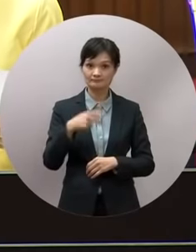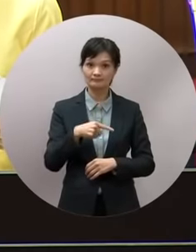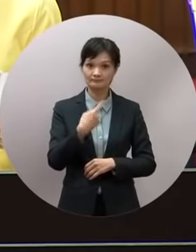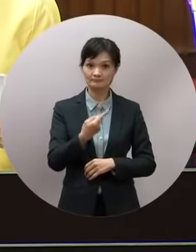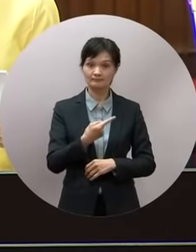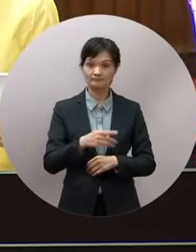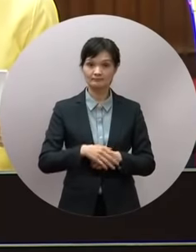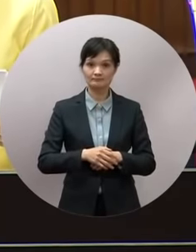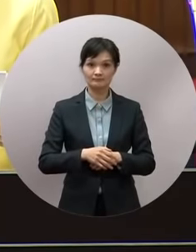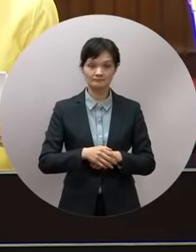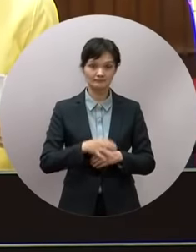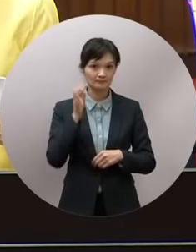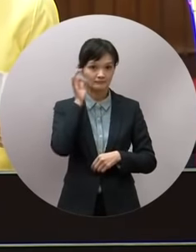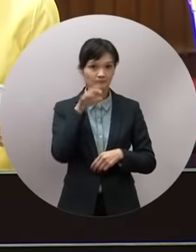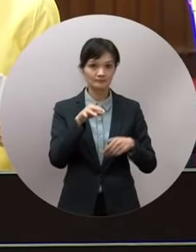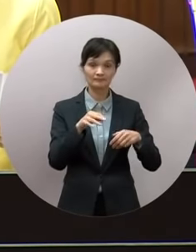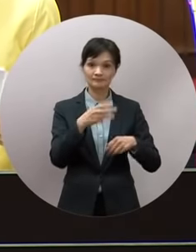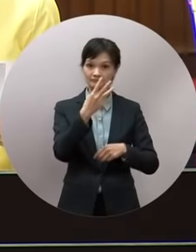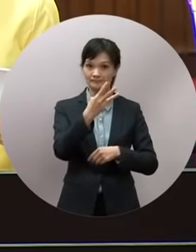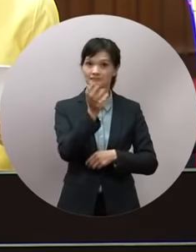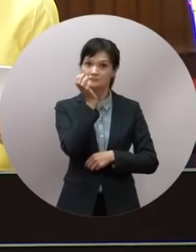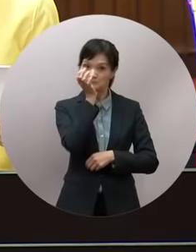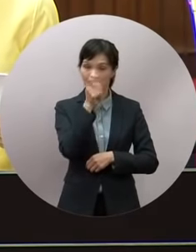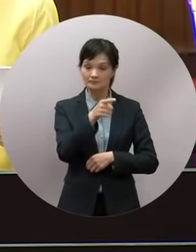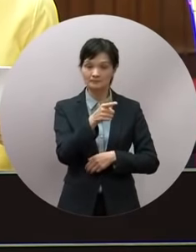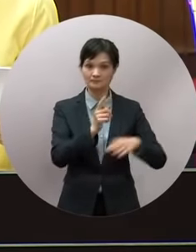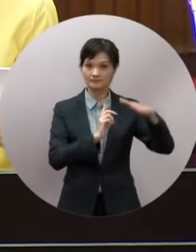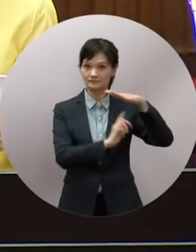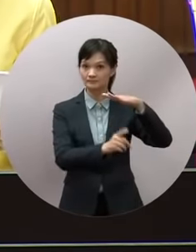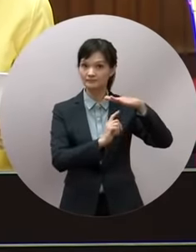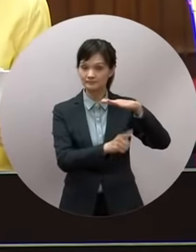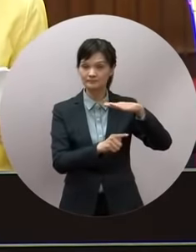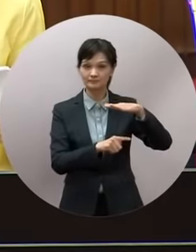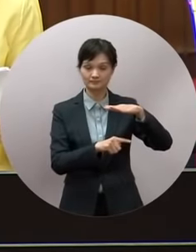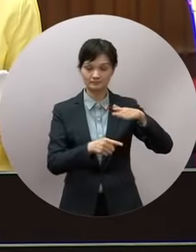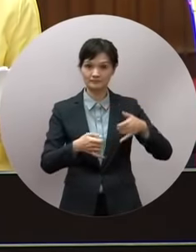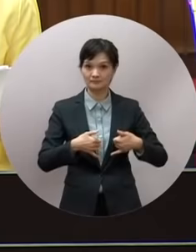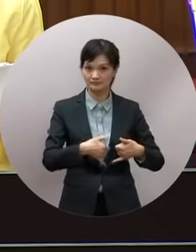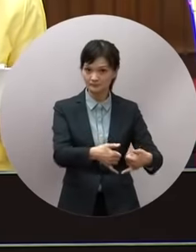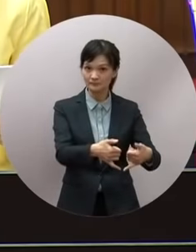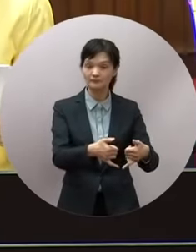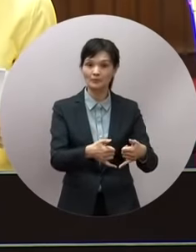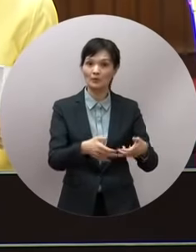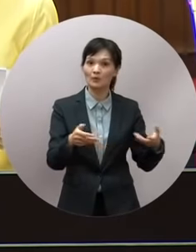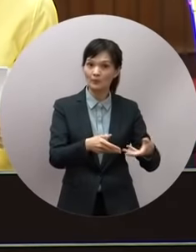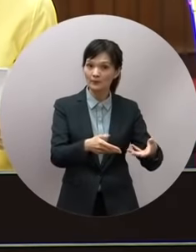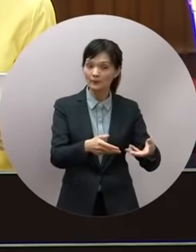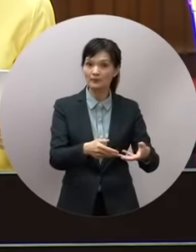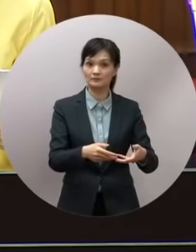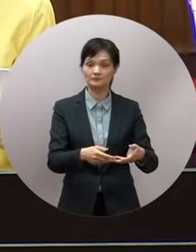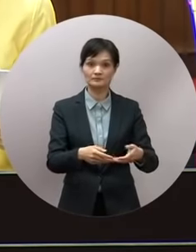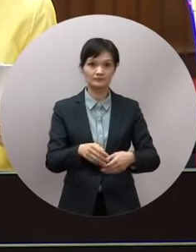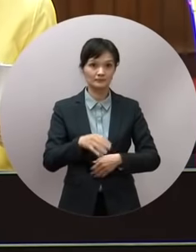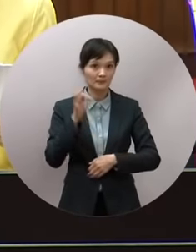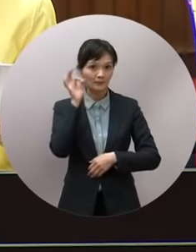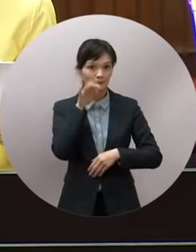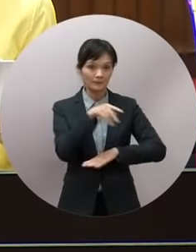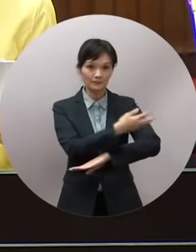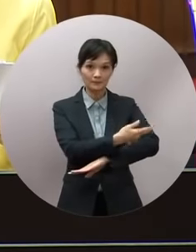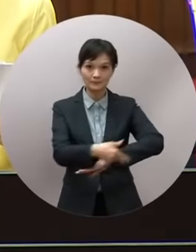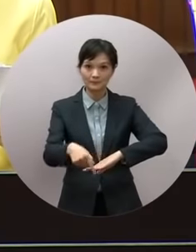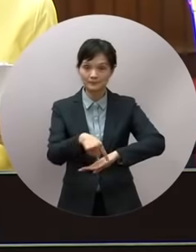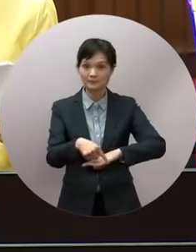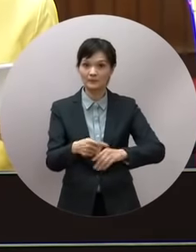30衔接西滨快速道路桥下道路工程，这个部分是彰滨第二出口衔接